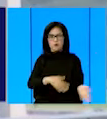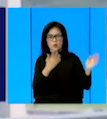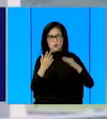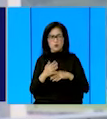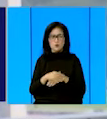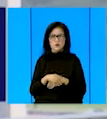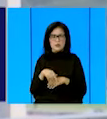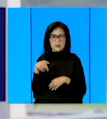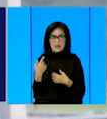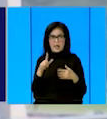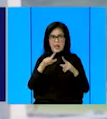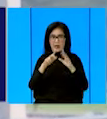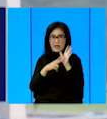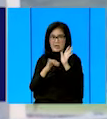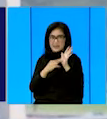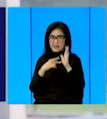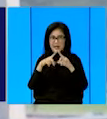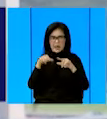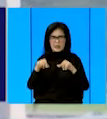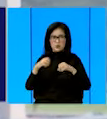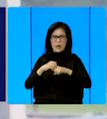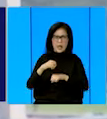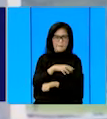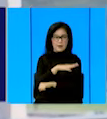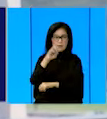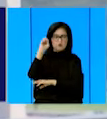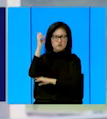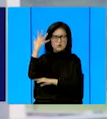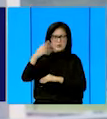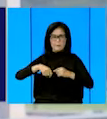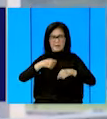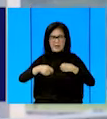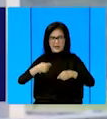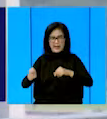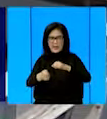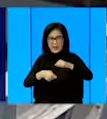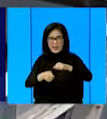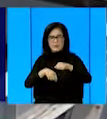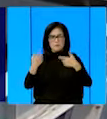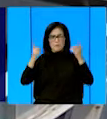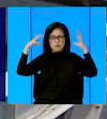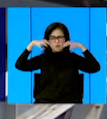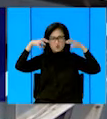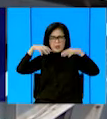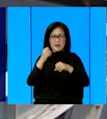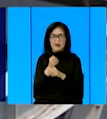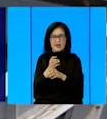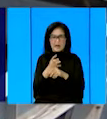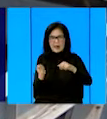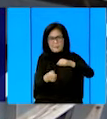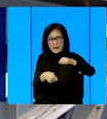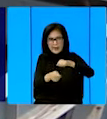Lanina juga berpotensi mempengaruhi musim panen karena curah hujan yang cukup tinggi bisa membuat gagal panen untuk itu